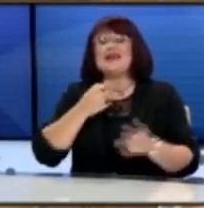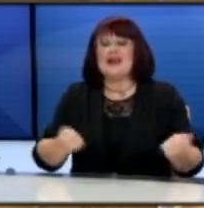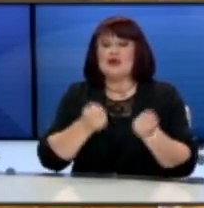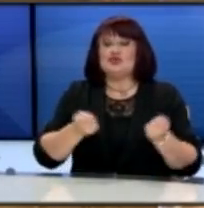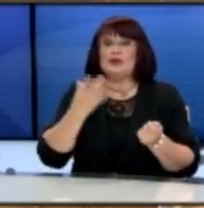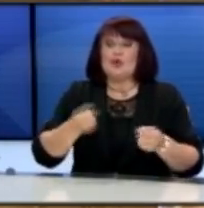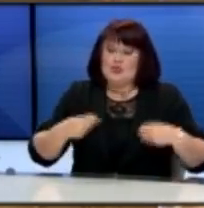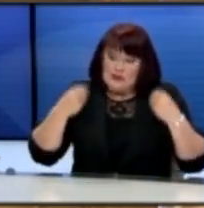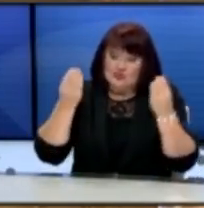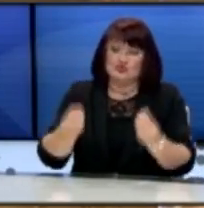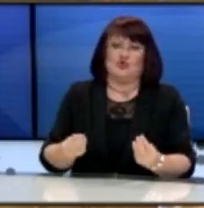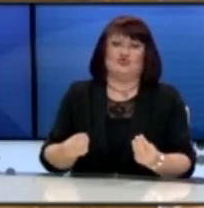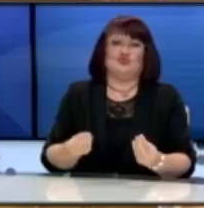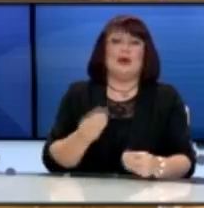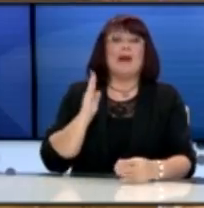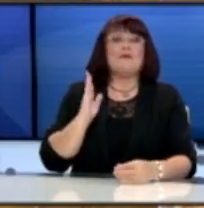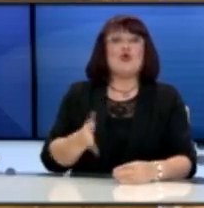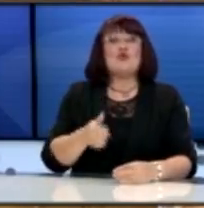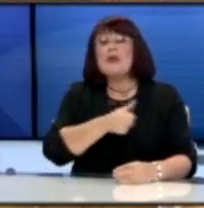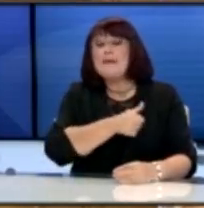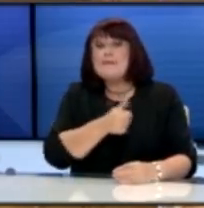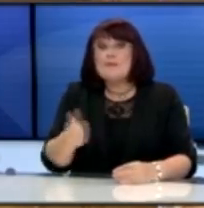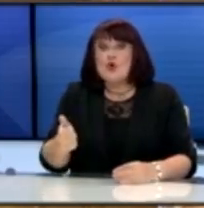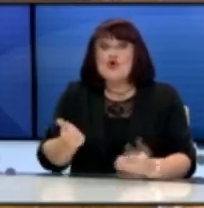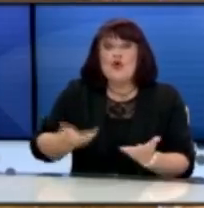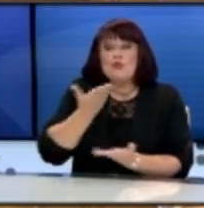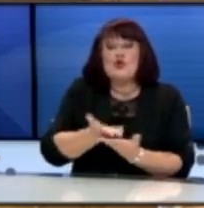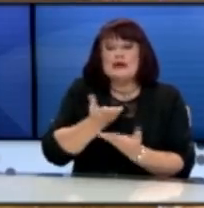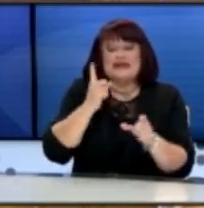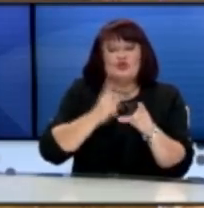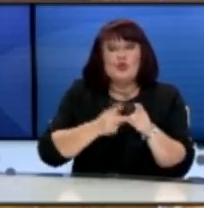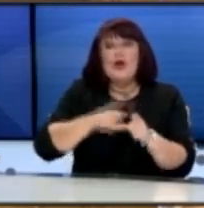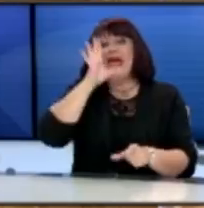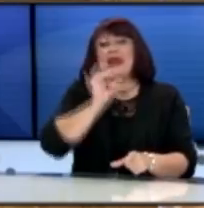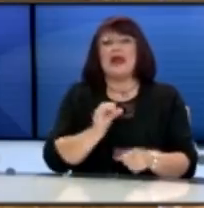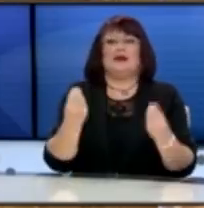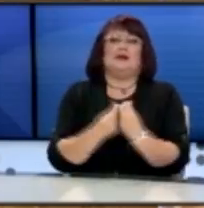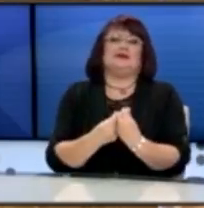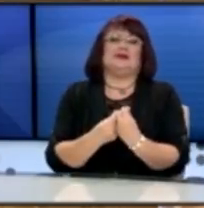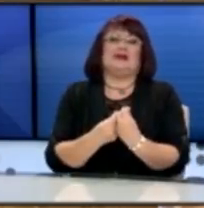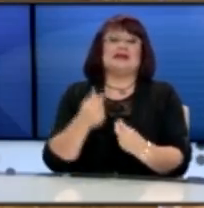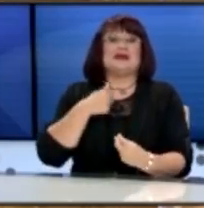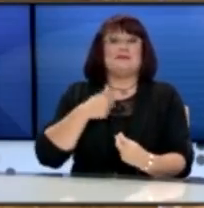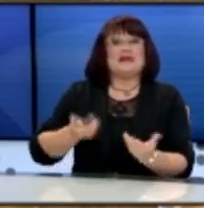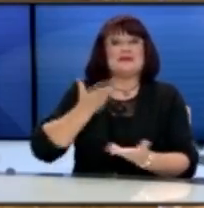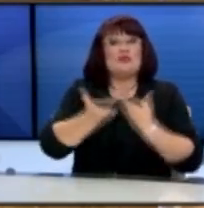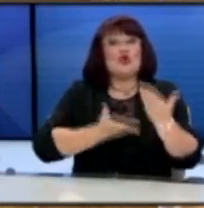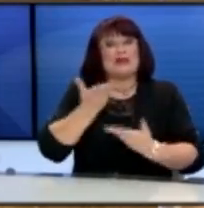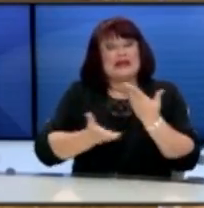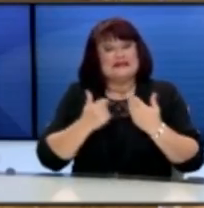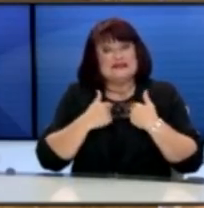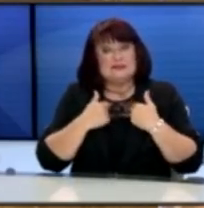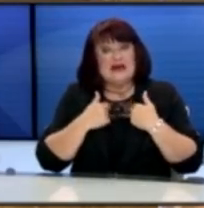εργαζομένων μπορεί να εξασφαλιστεί μόνο με τις ρεαλιστικές προτάσεις του ΚΚΕ. Οι προτάσεις αυτές